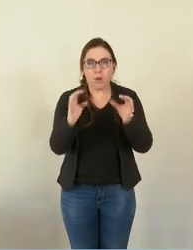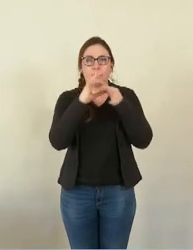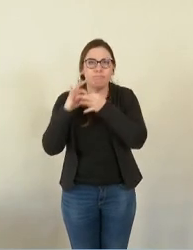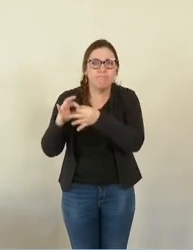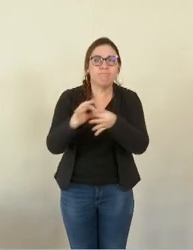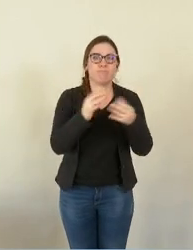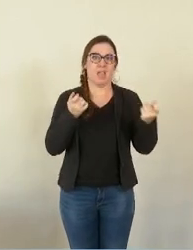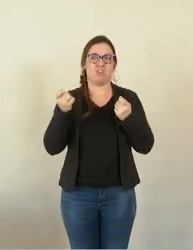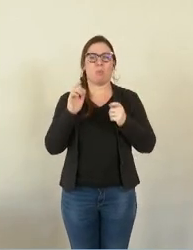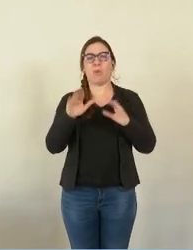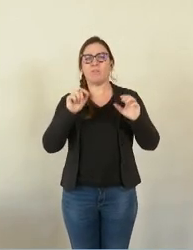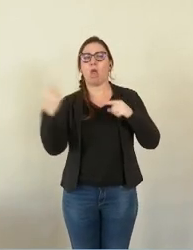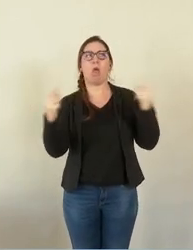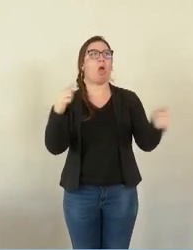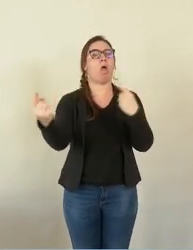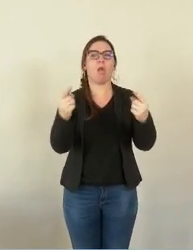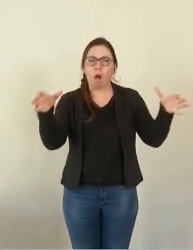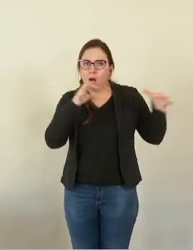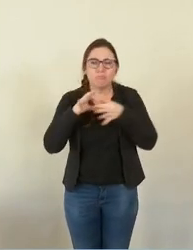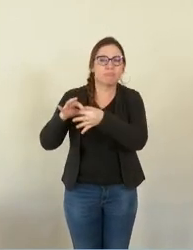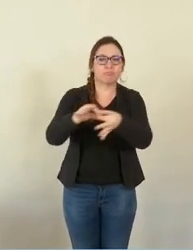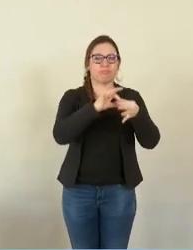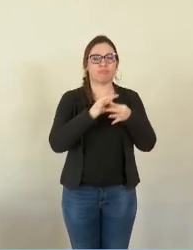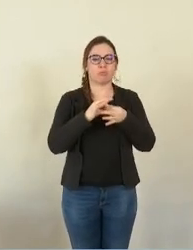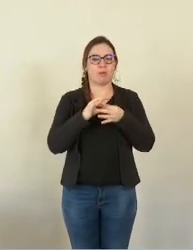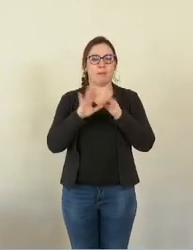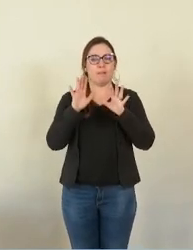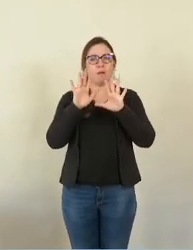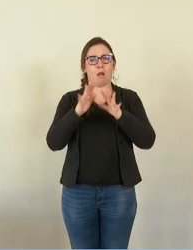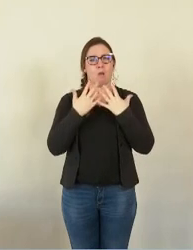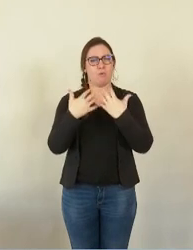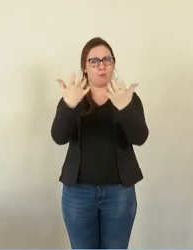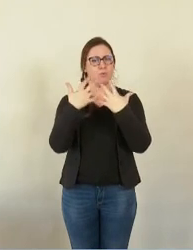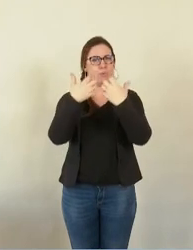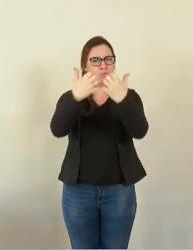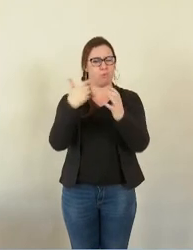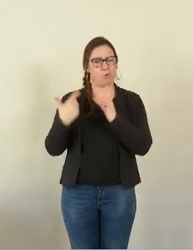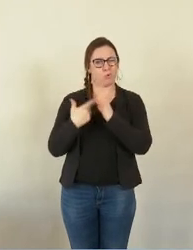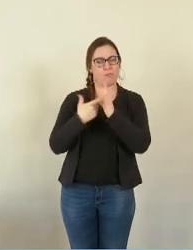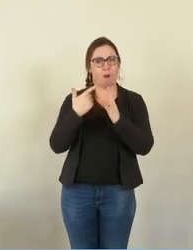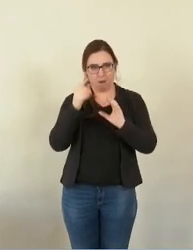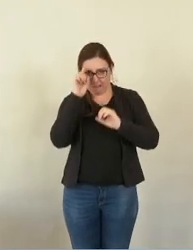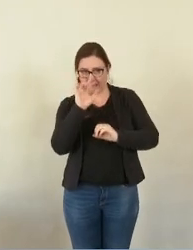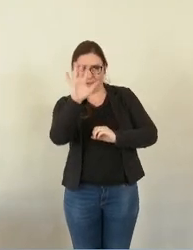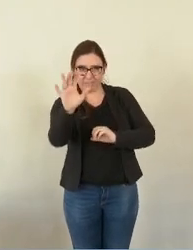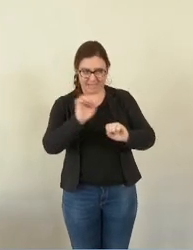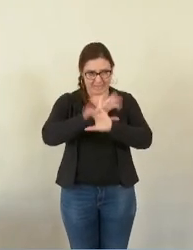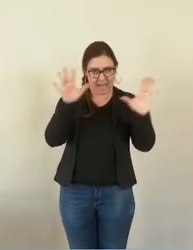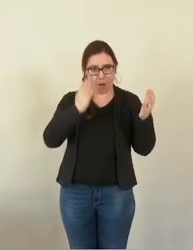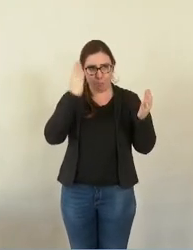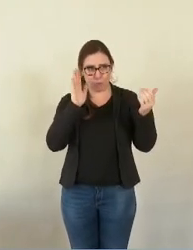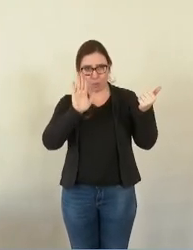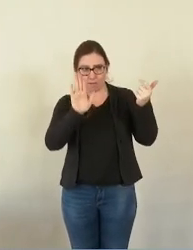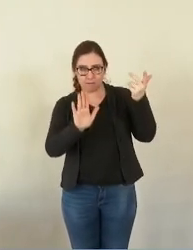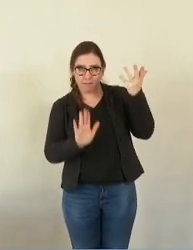coordination à l'ensemble deux réunions plinières ont d'ailleurs permis de clarifier les intention des uns et des autres de s'entendre sur les